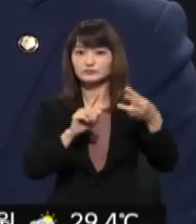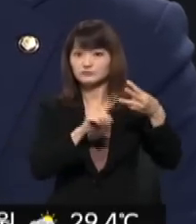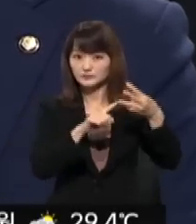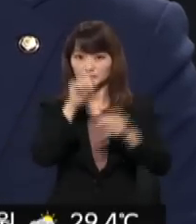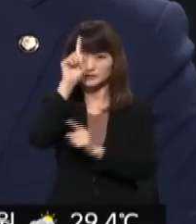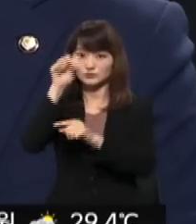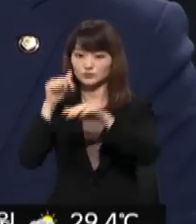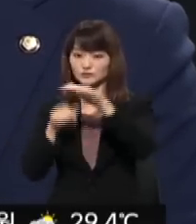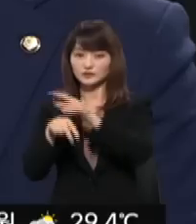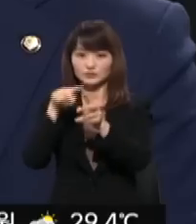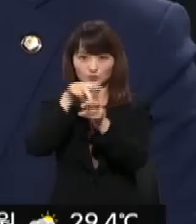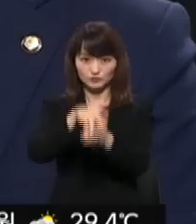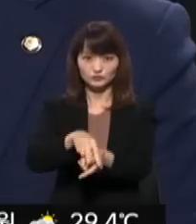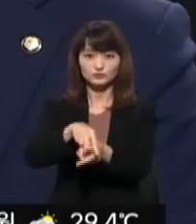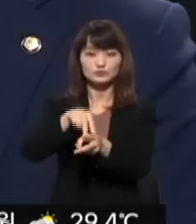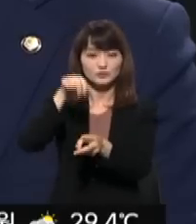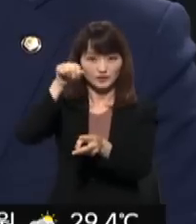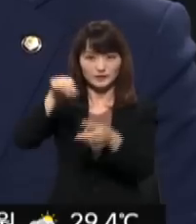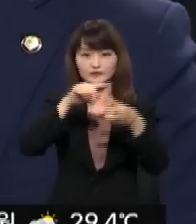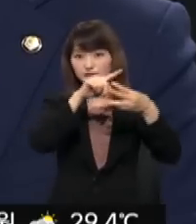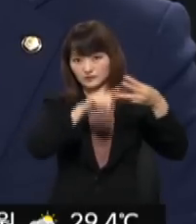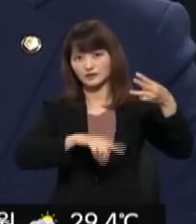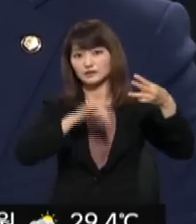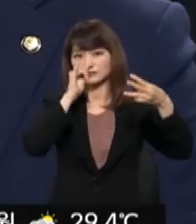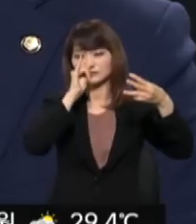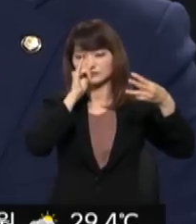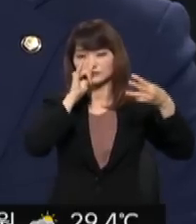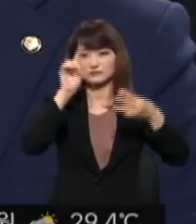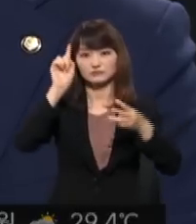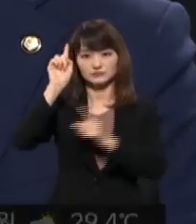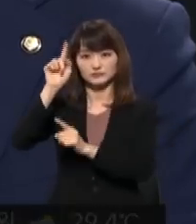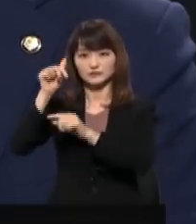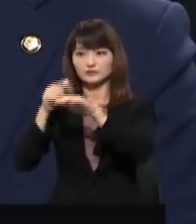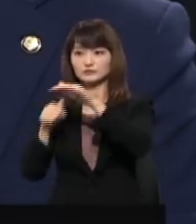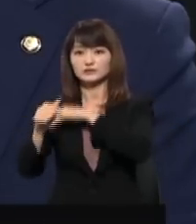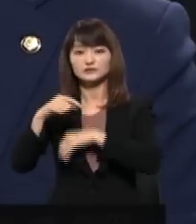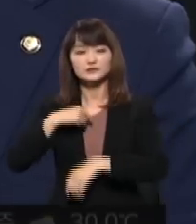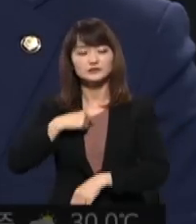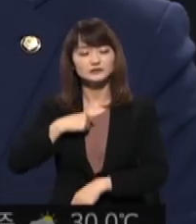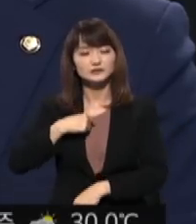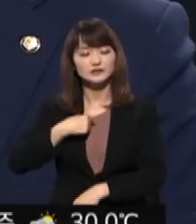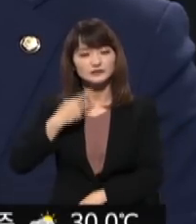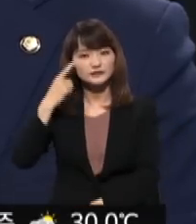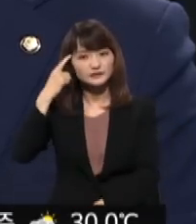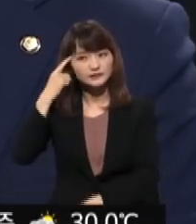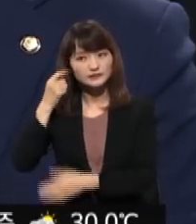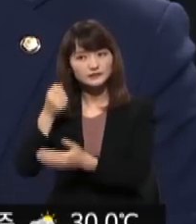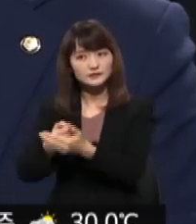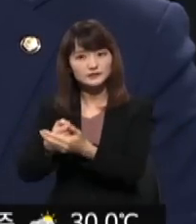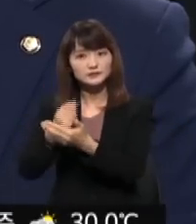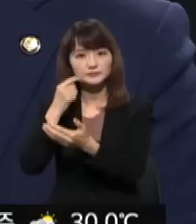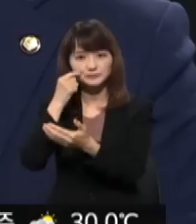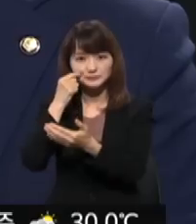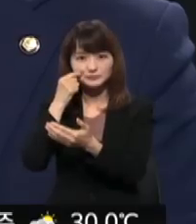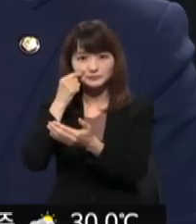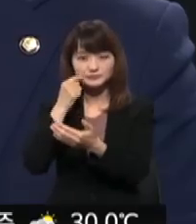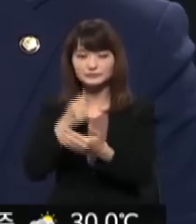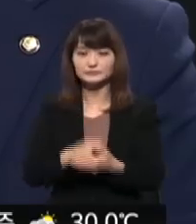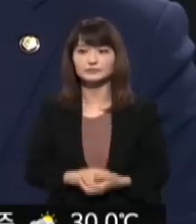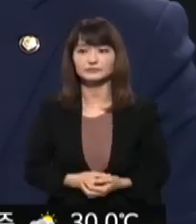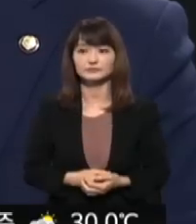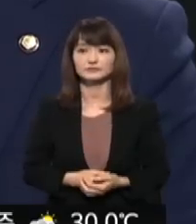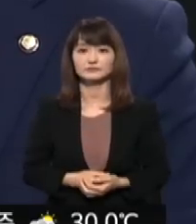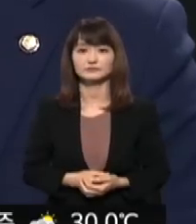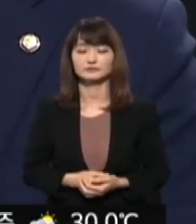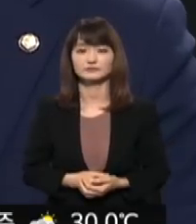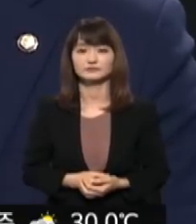대표도 나올 수 있는 상황 이렇게 세 가지가 있는 건데 이준석 대표만을 생각한 그런 결정을 할 수는 없는 거고 물론